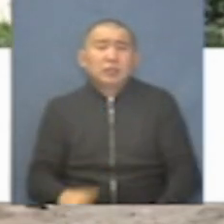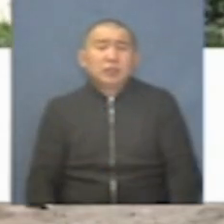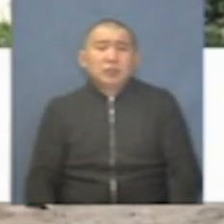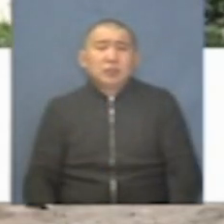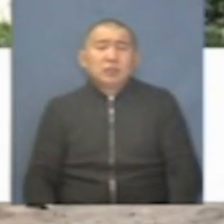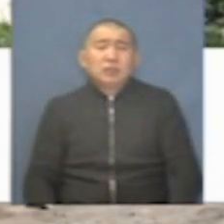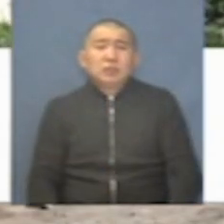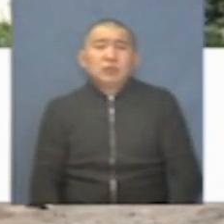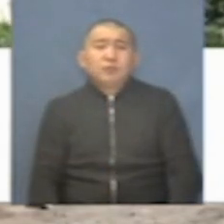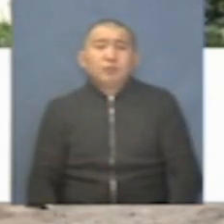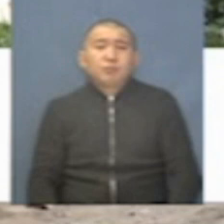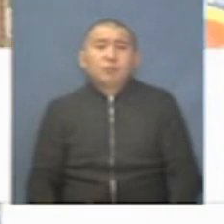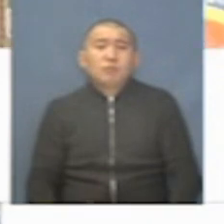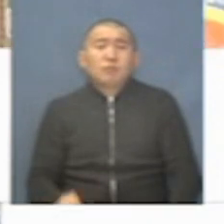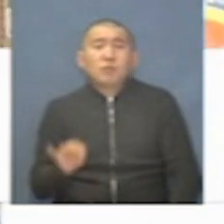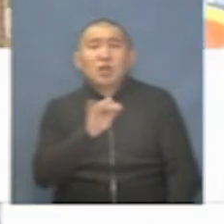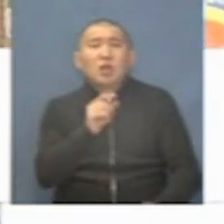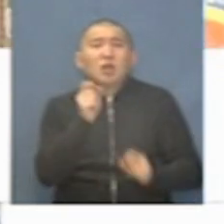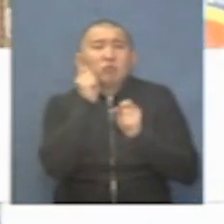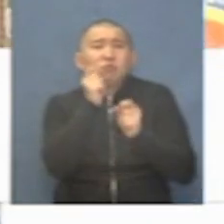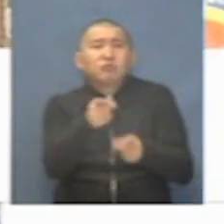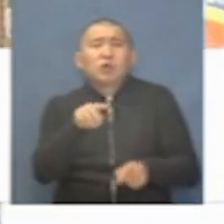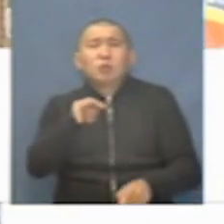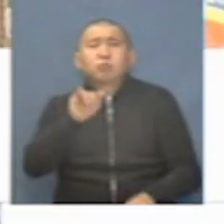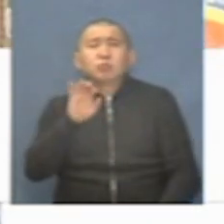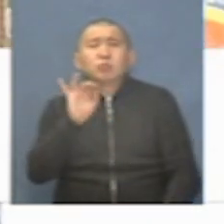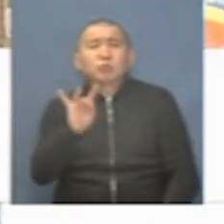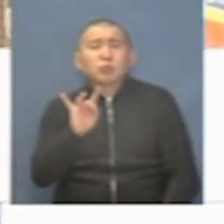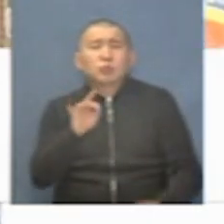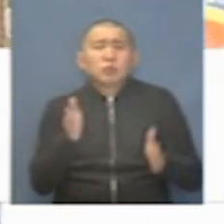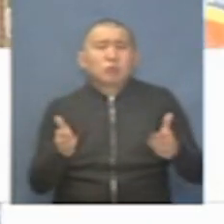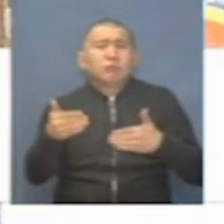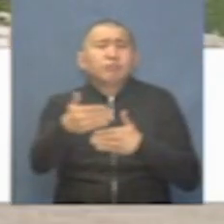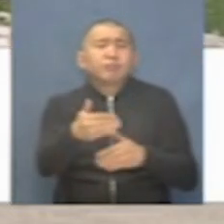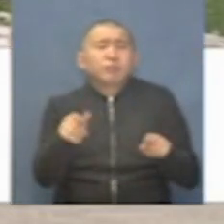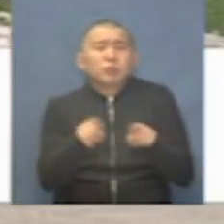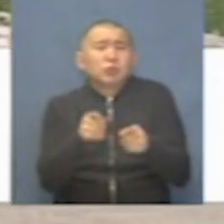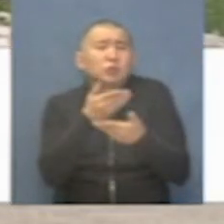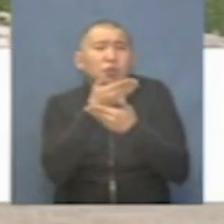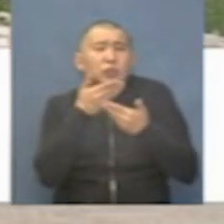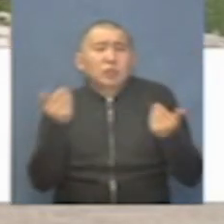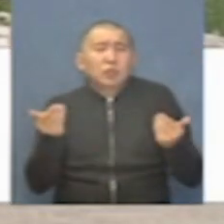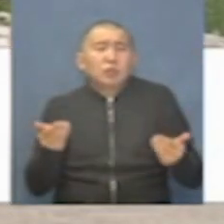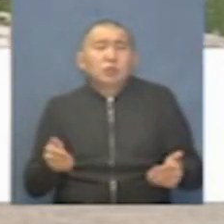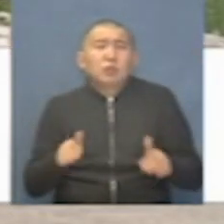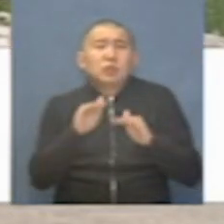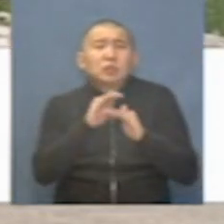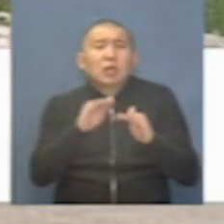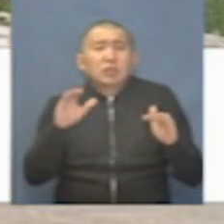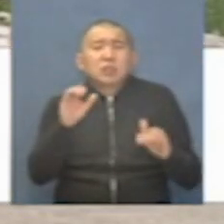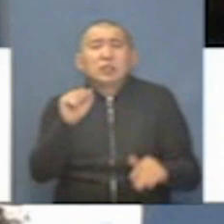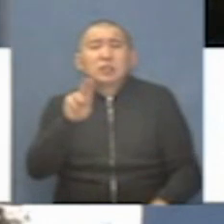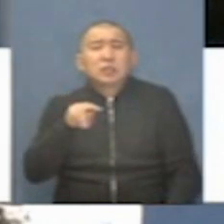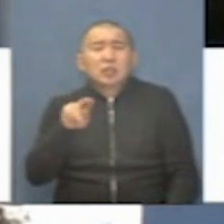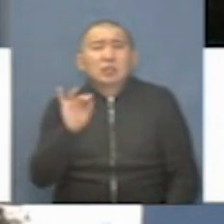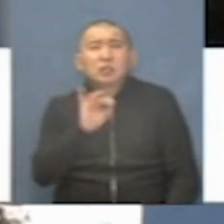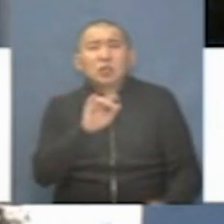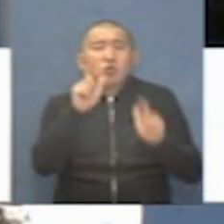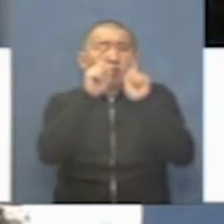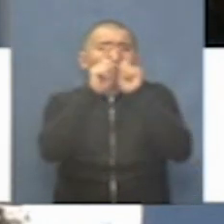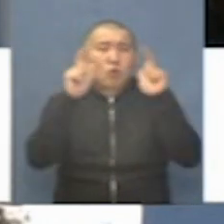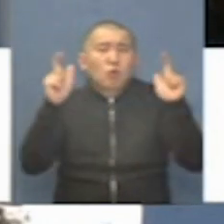Ауылдағы ағайын қоқыс төгетін жерде жоқ деп шағымданды. Бұдан бөлек елді мекенде балалар баратын балабақша,